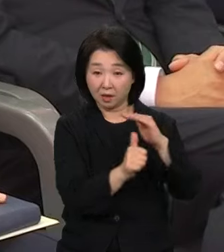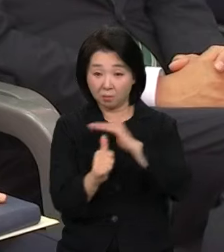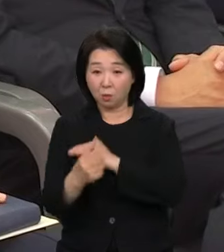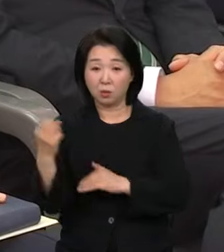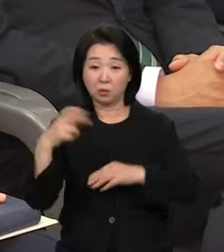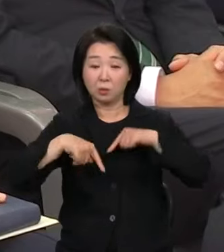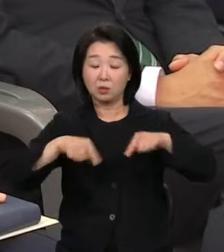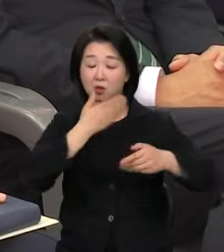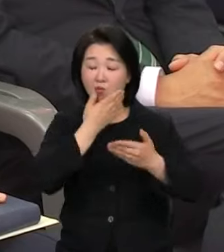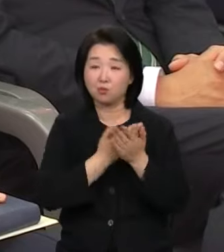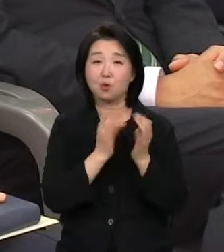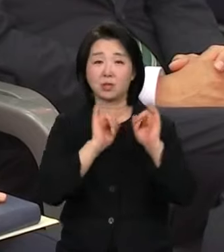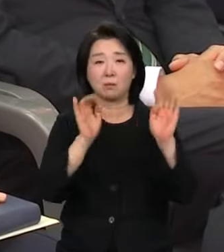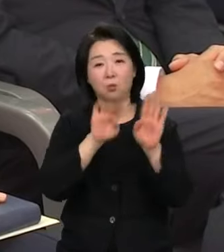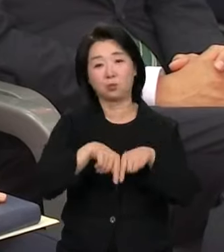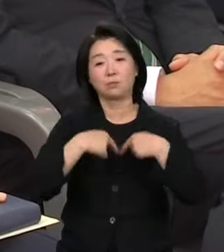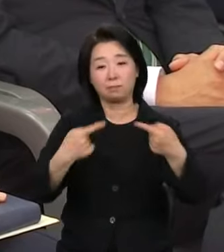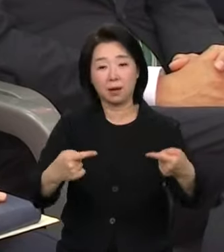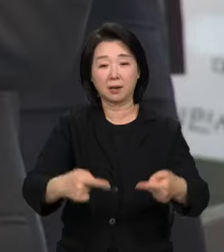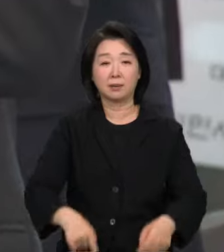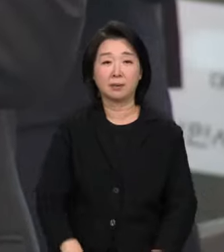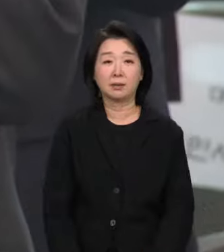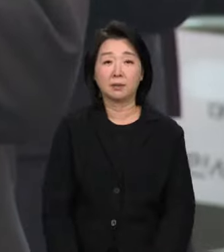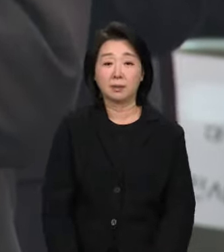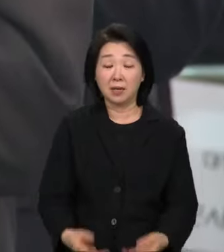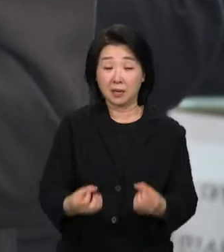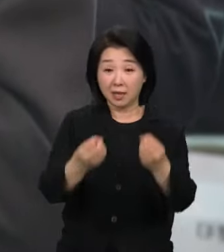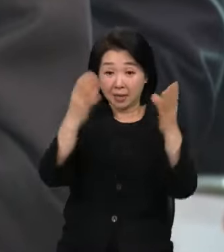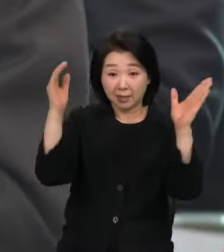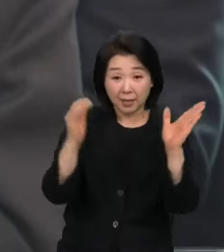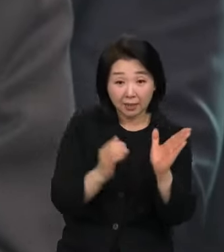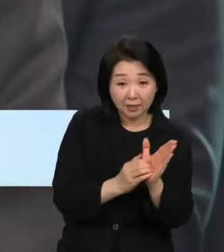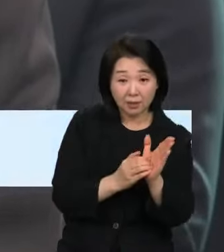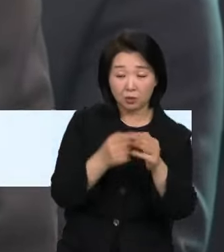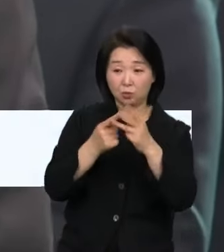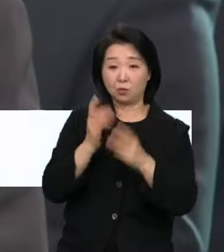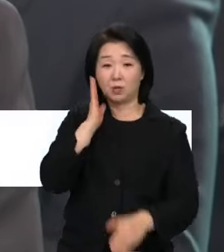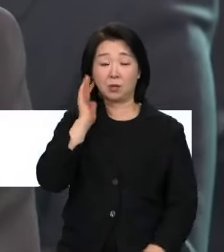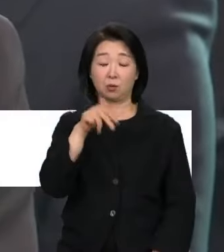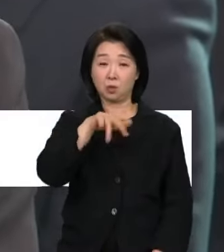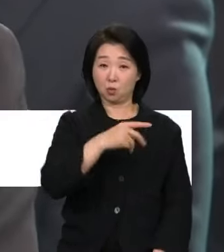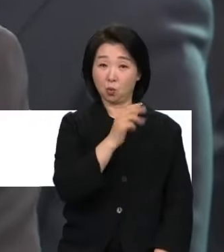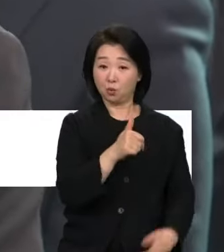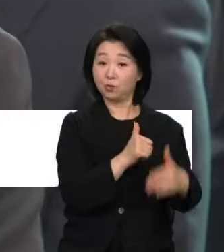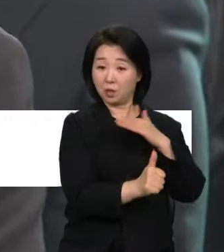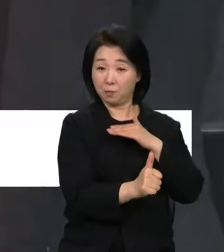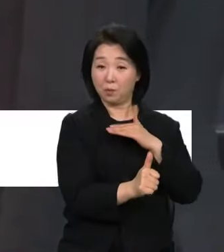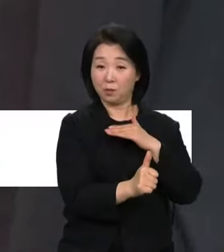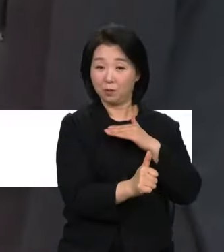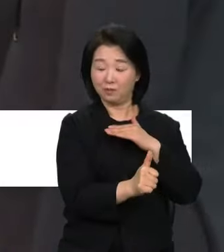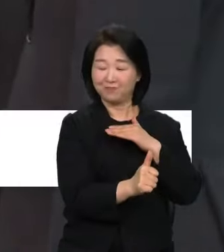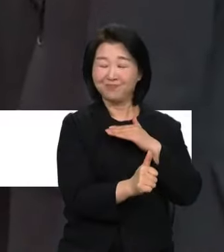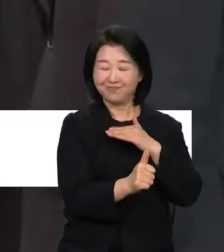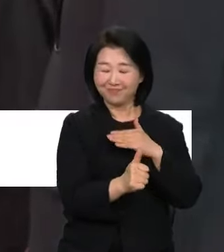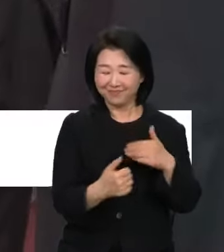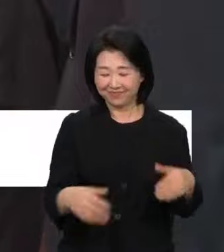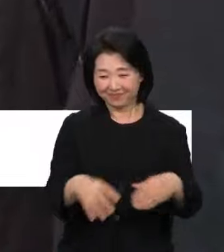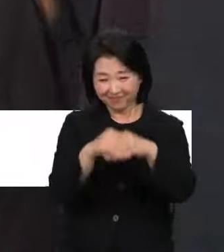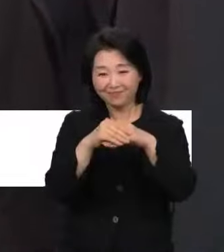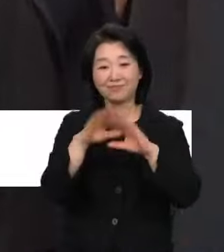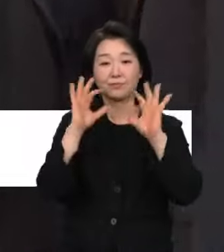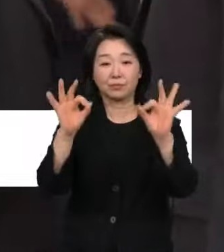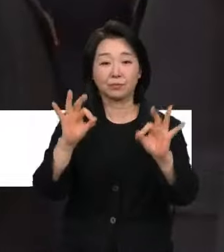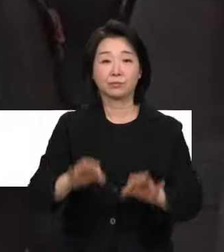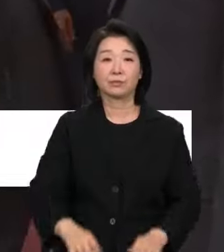정치권 주요인사들이 대거 참석했는데 행사가 끝난 뒤 윤 대통령과 조국 혁신당 조국 대표가 조하는 장면이